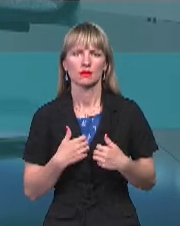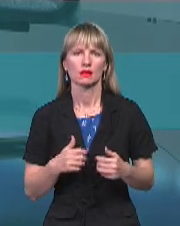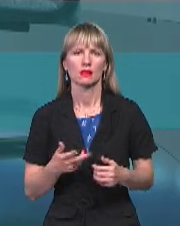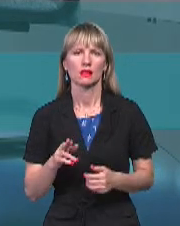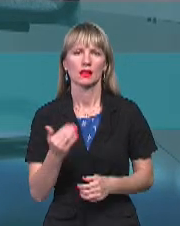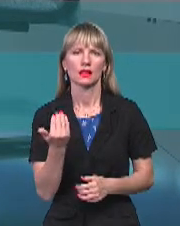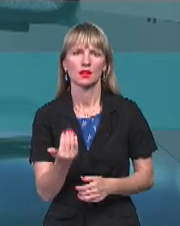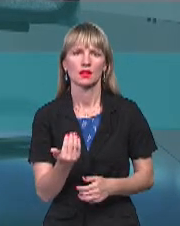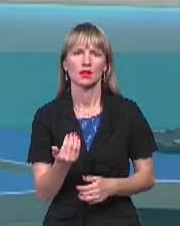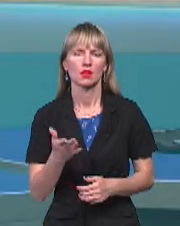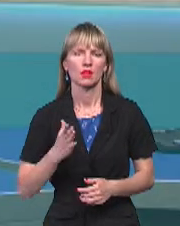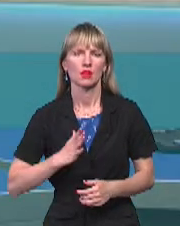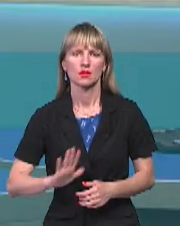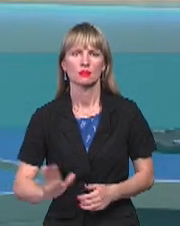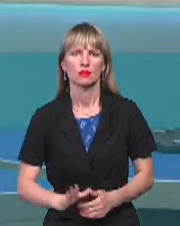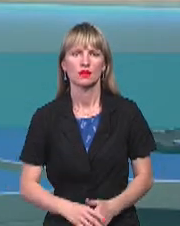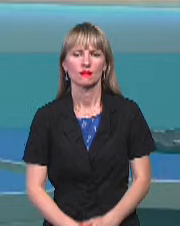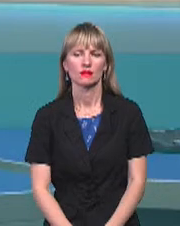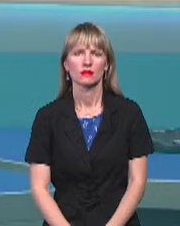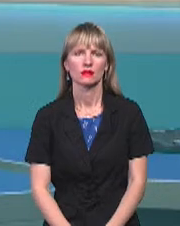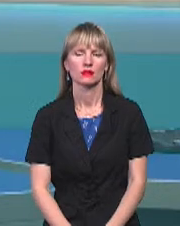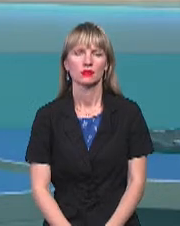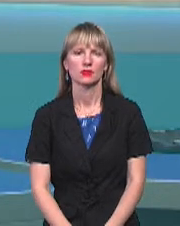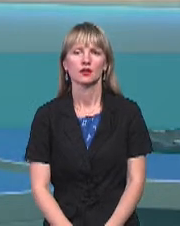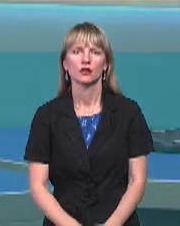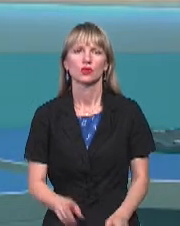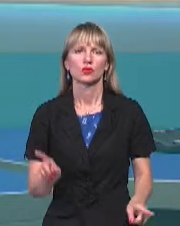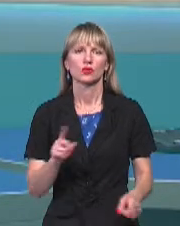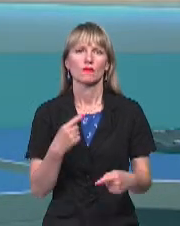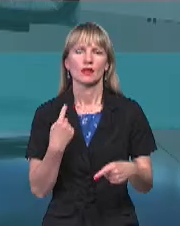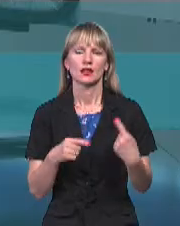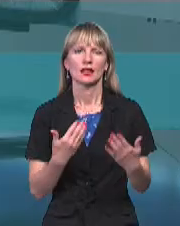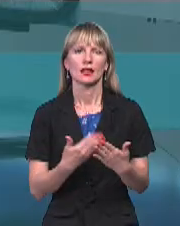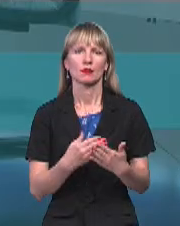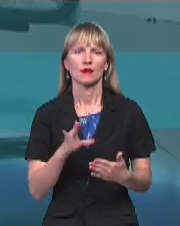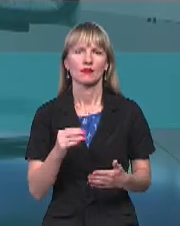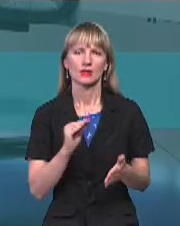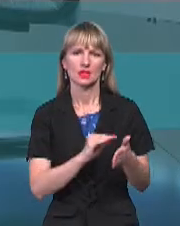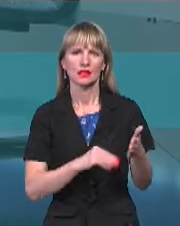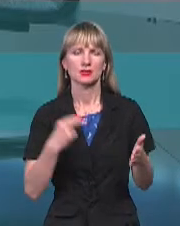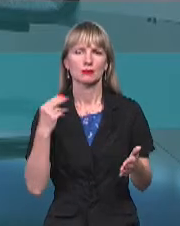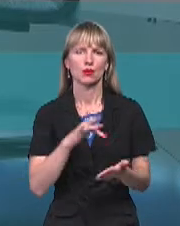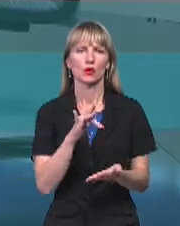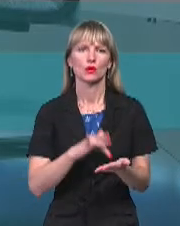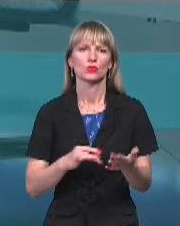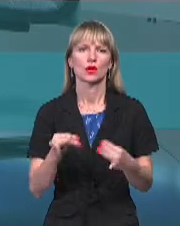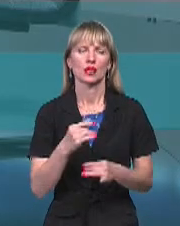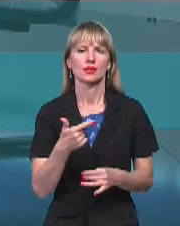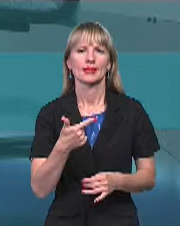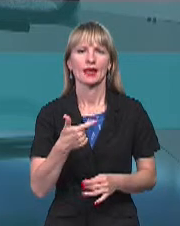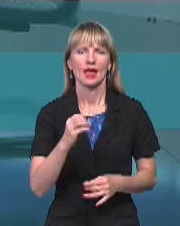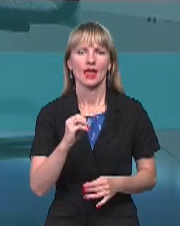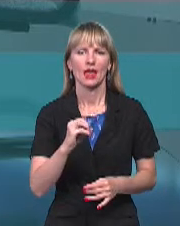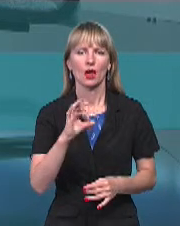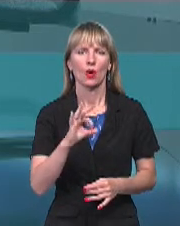для них несподіванка. А що відрізнялося від, наприклад, там, даних Запорізької міськради та геокадастру?